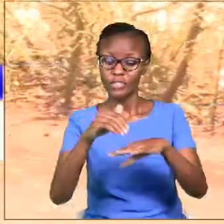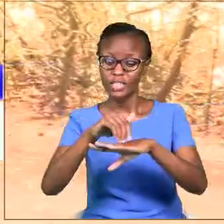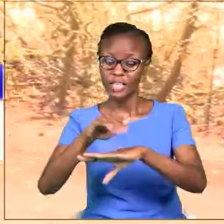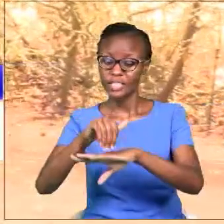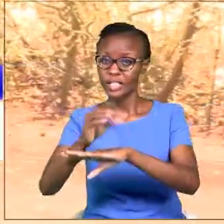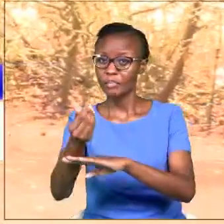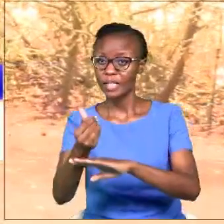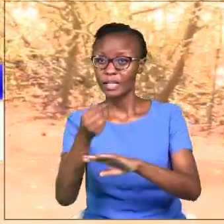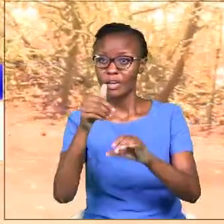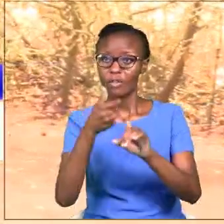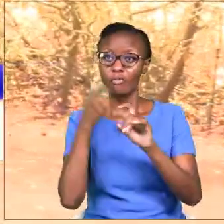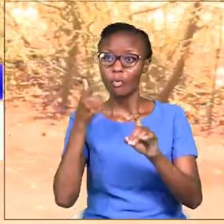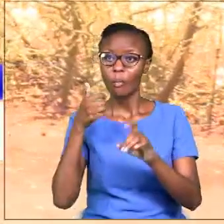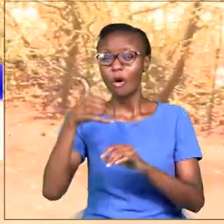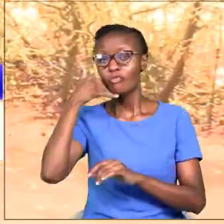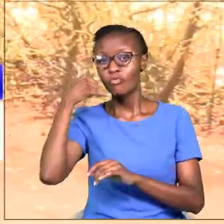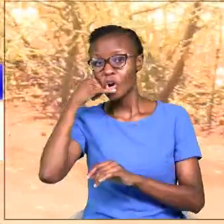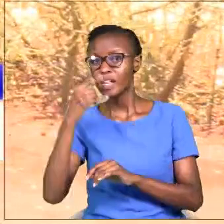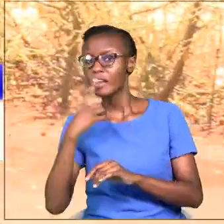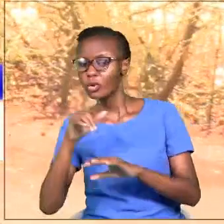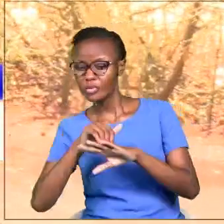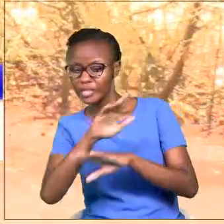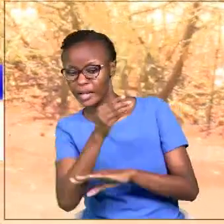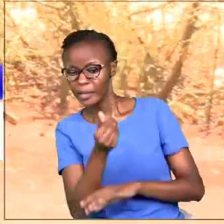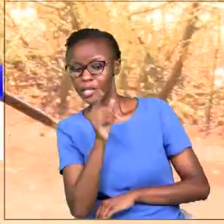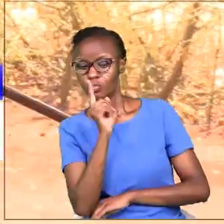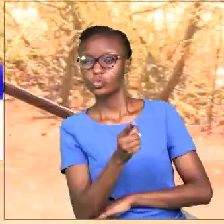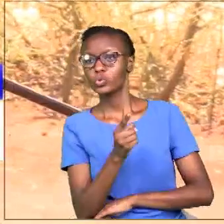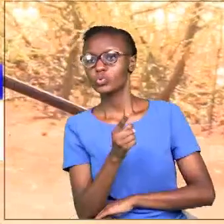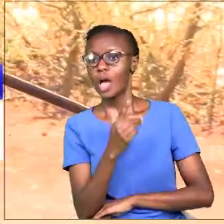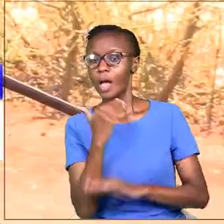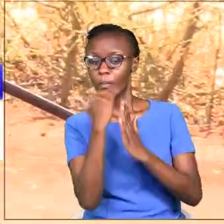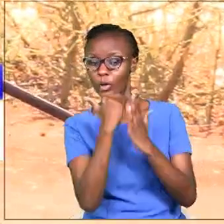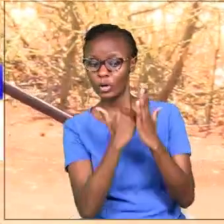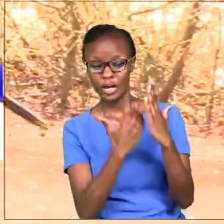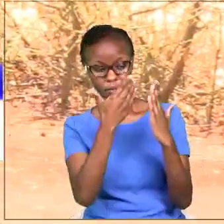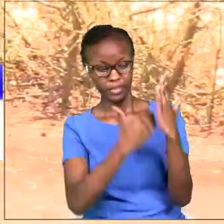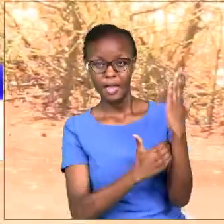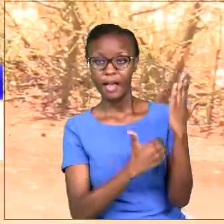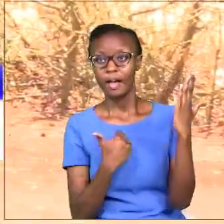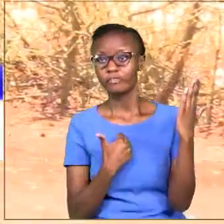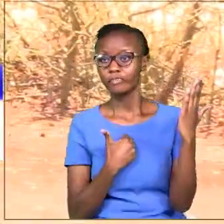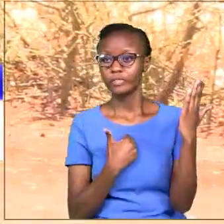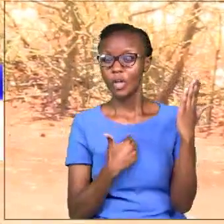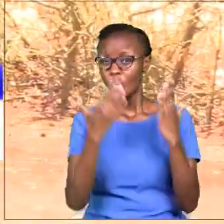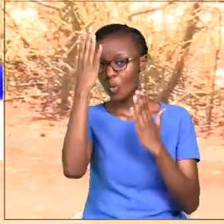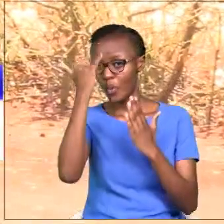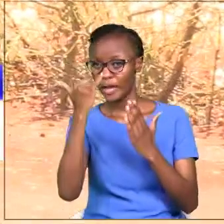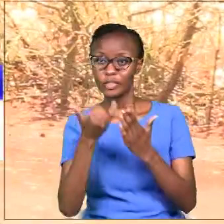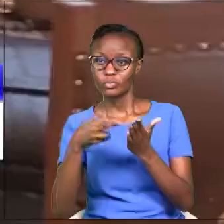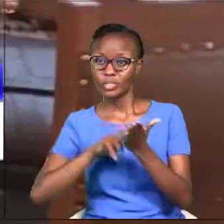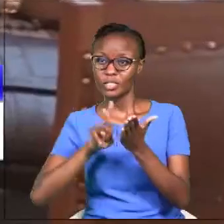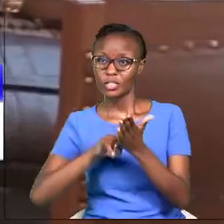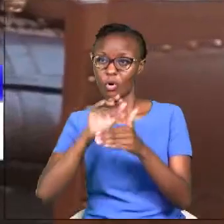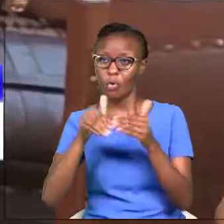Nairobi katika simu yako. So, kuna mpango DC anafanya na wenzake, ili waandikishe wale